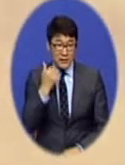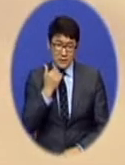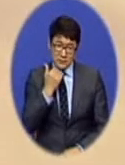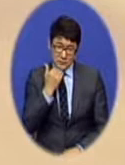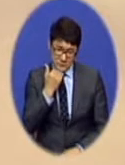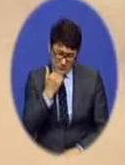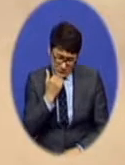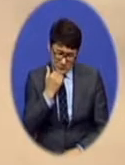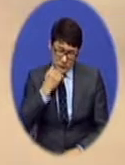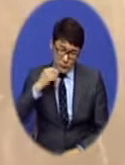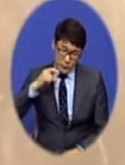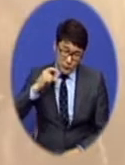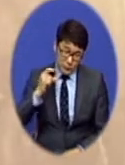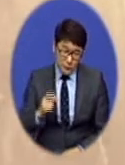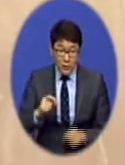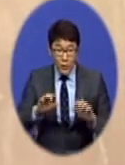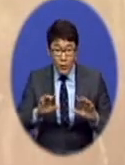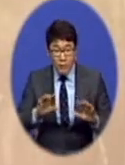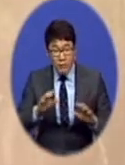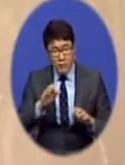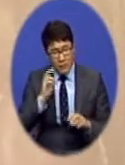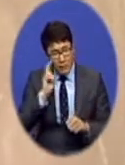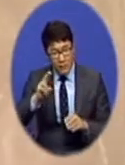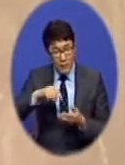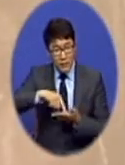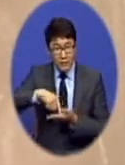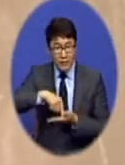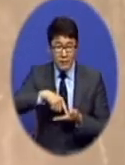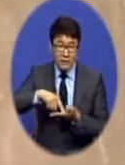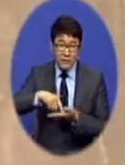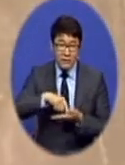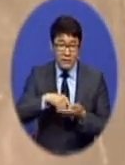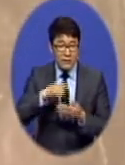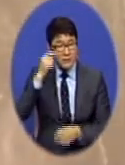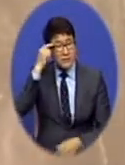어제는 기다림에 오늘내로